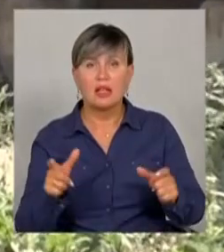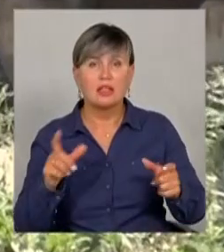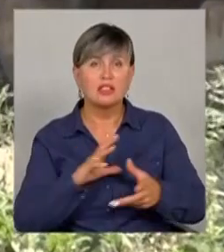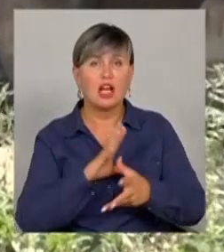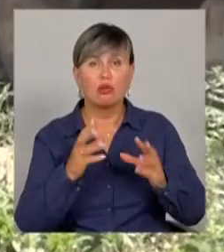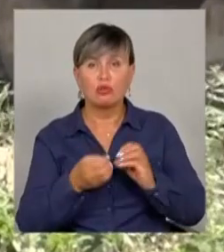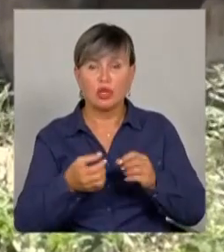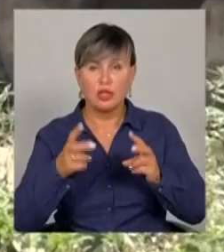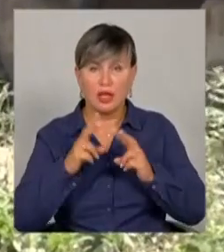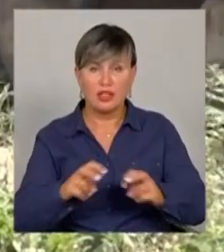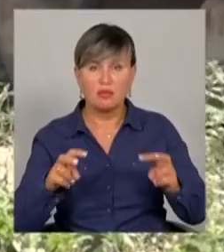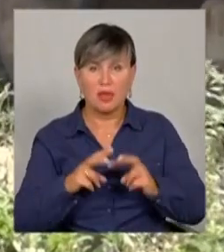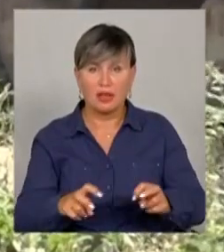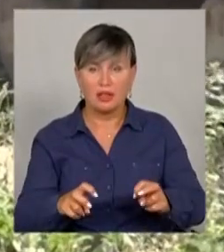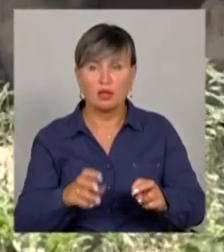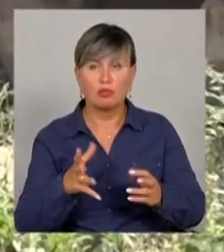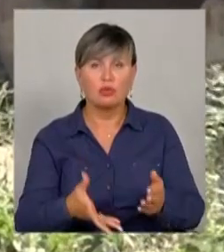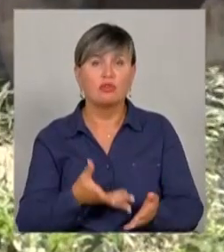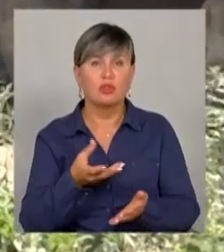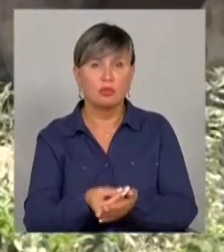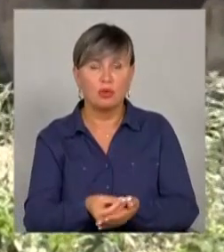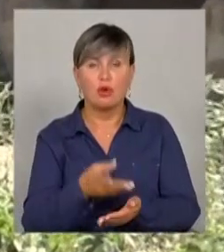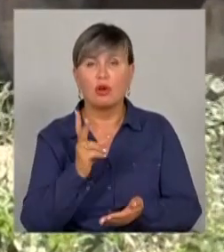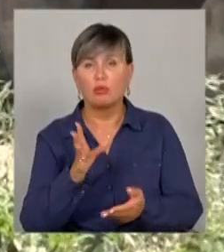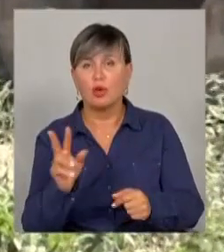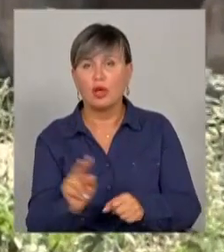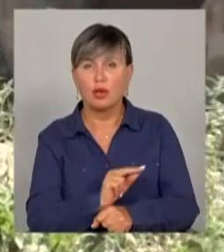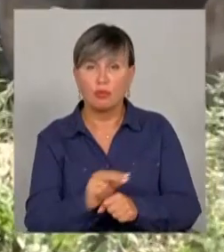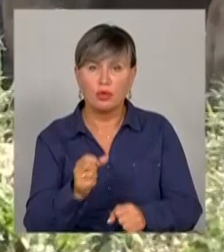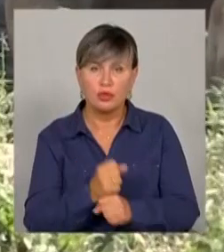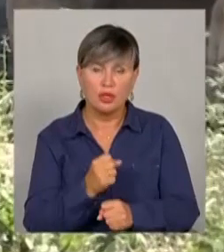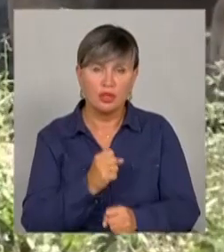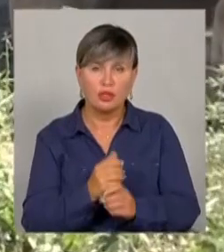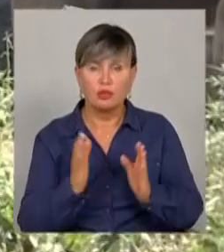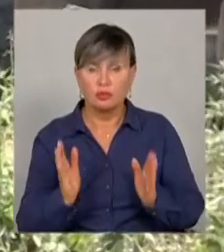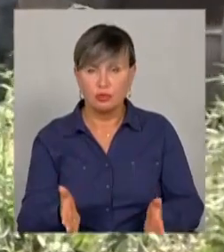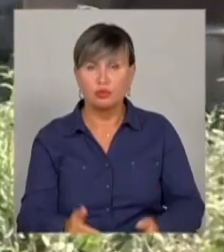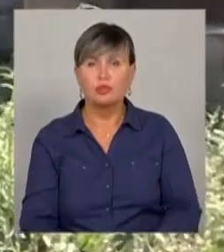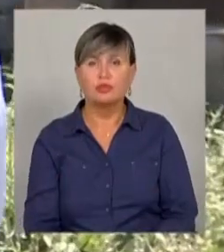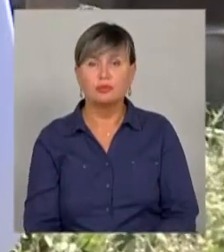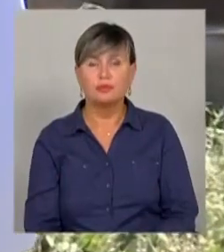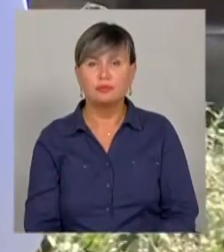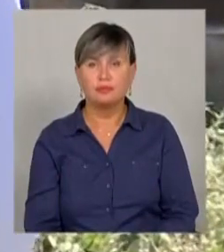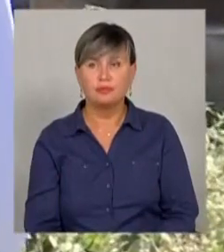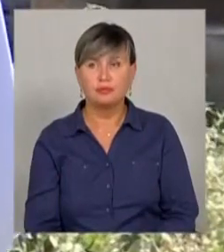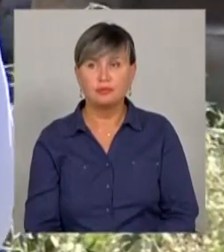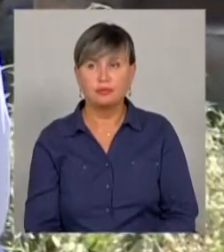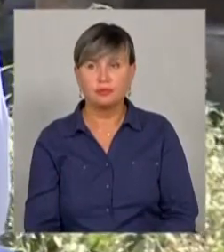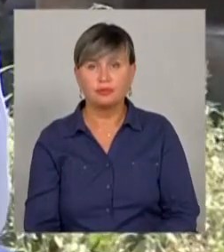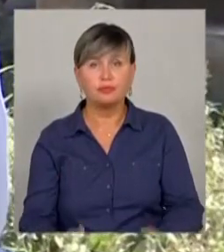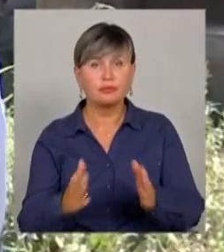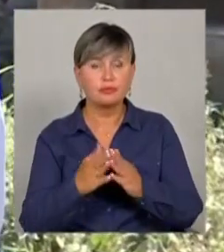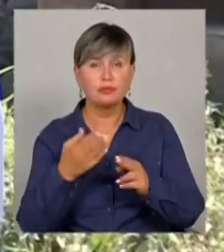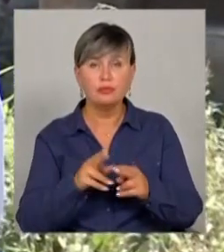экспертов, будет выплачена компенсация. Кому-то будет ремонт сделан домам. Дома,